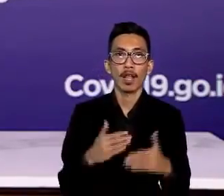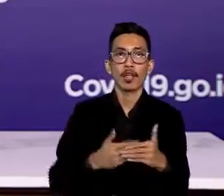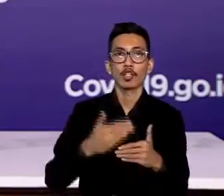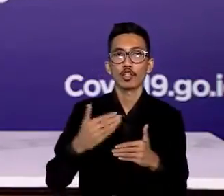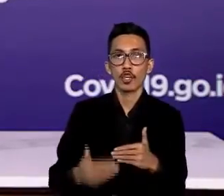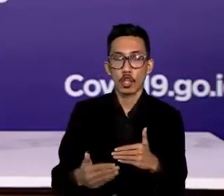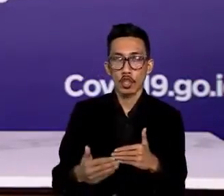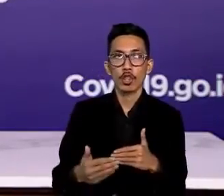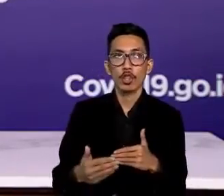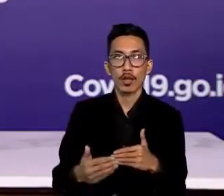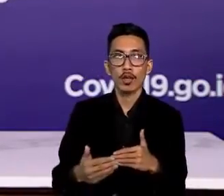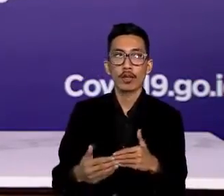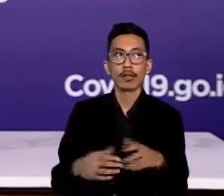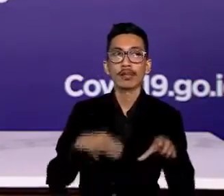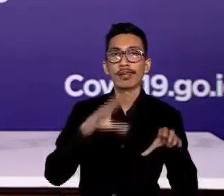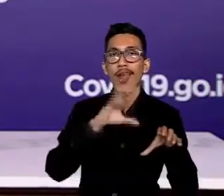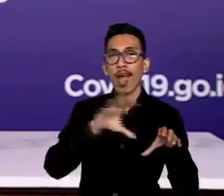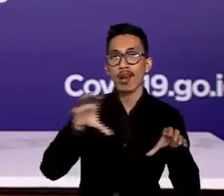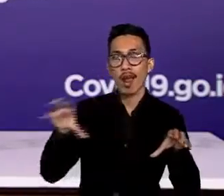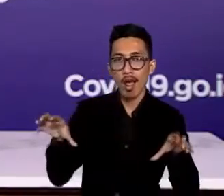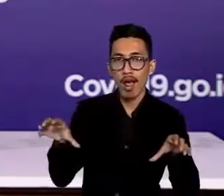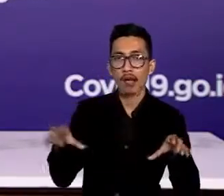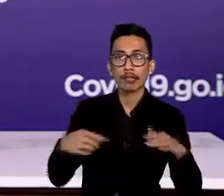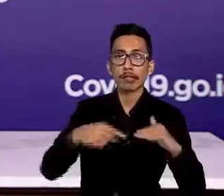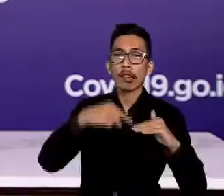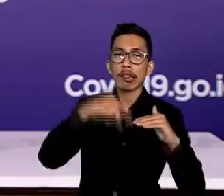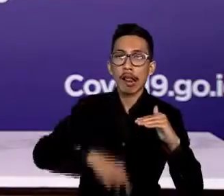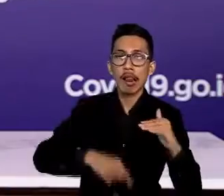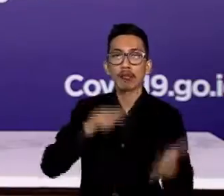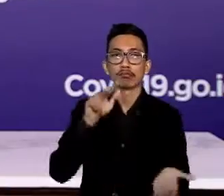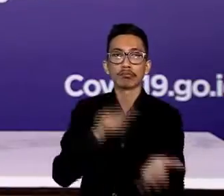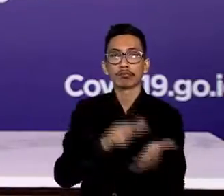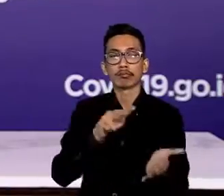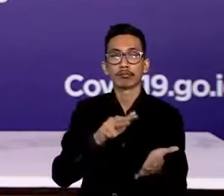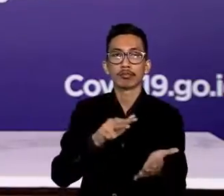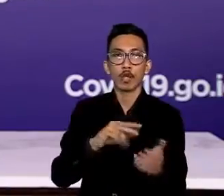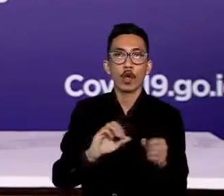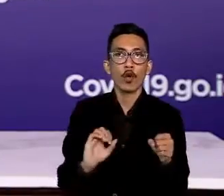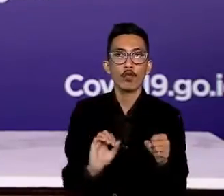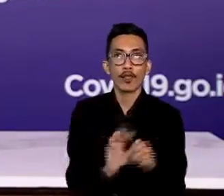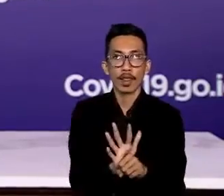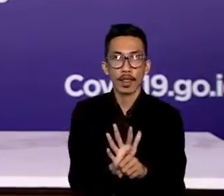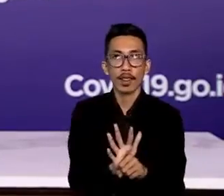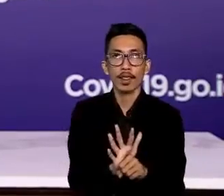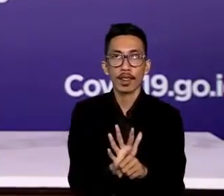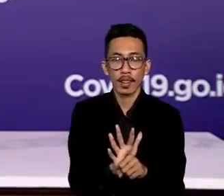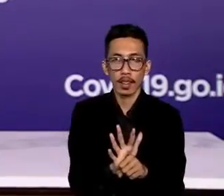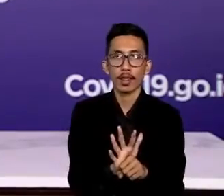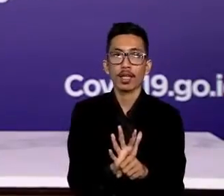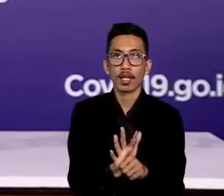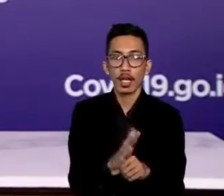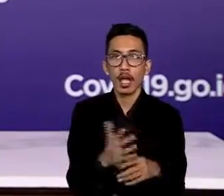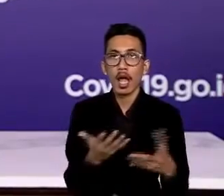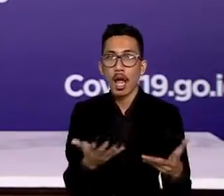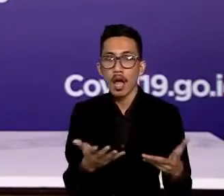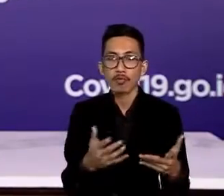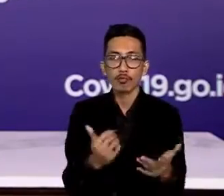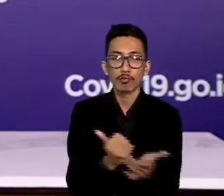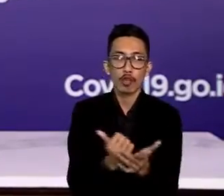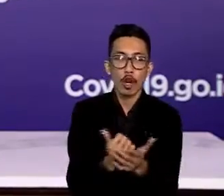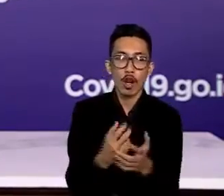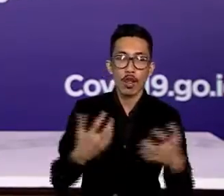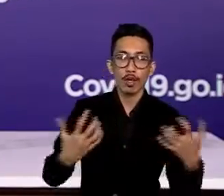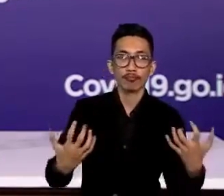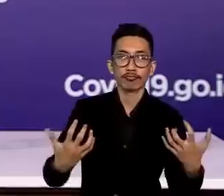indikator penanganan cakupan daerah dan detail kebijakan coffee 19 yang dilakukan sebagai upaya adaptasi